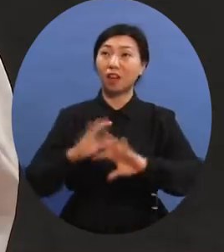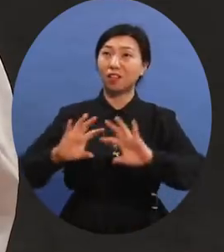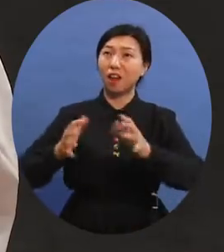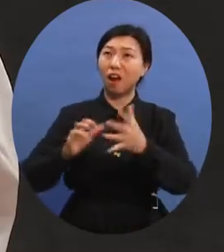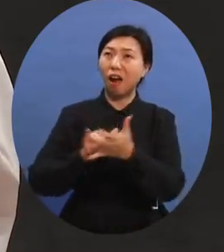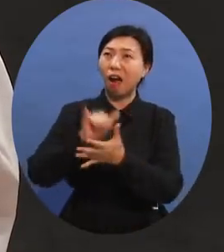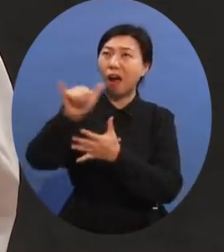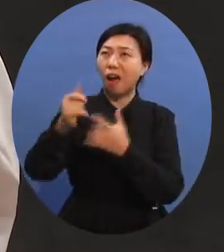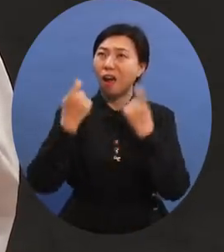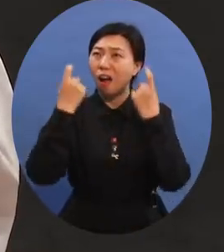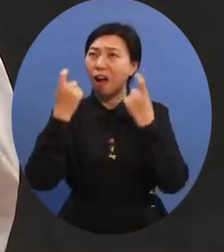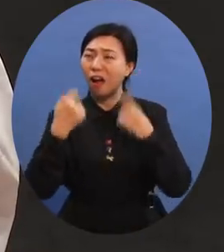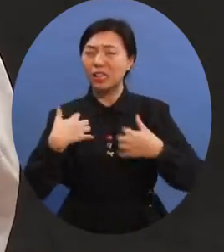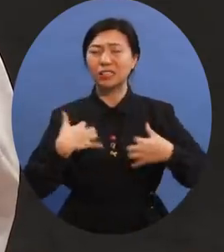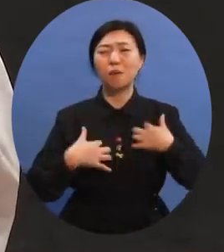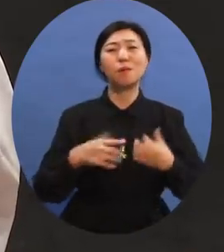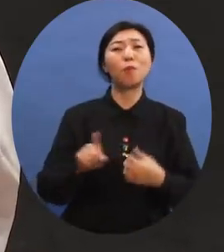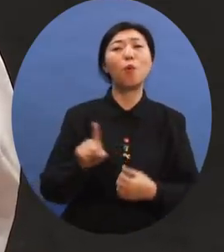해요. 해외여행이 뭐가 재밌노?